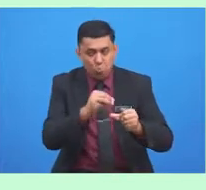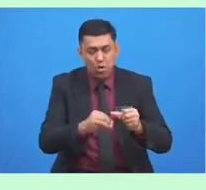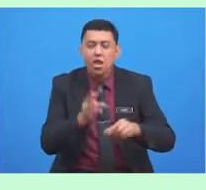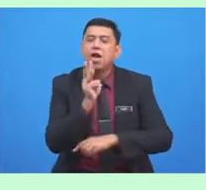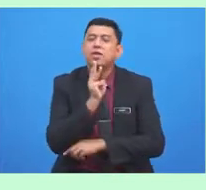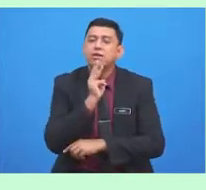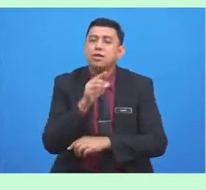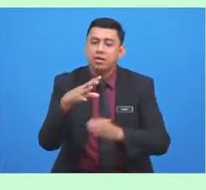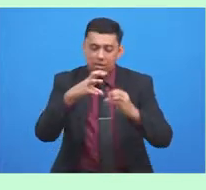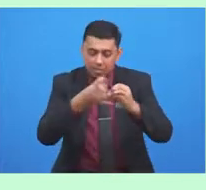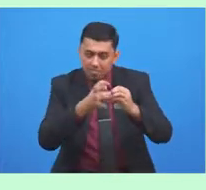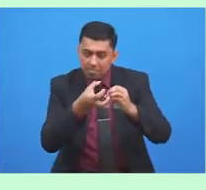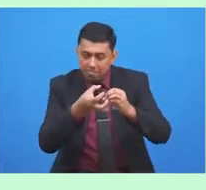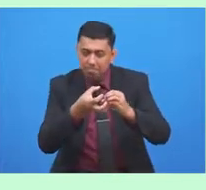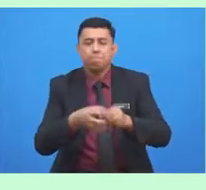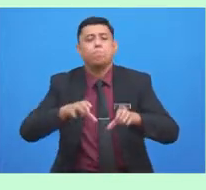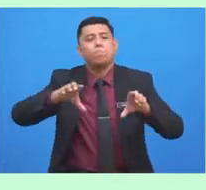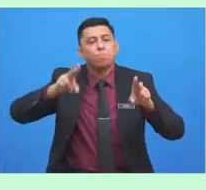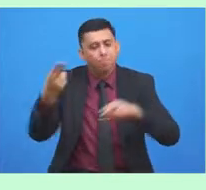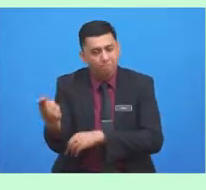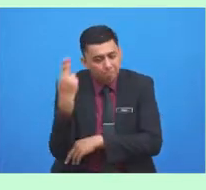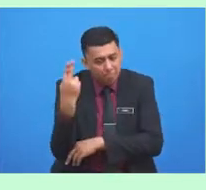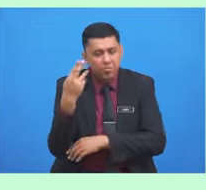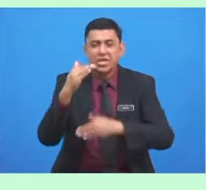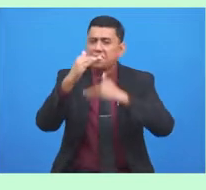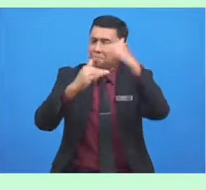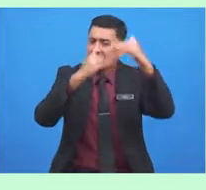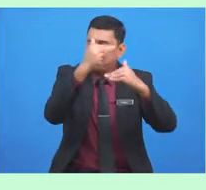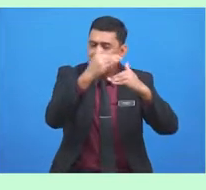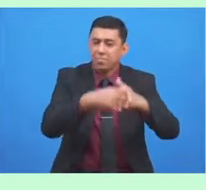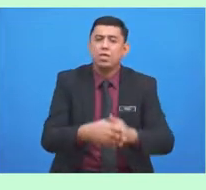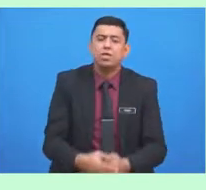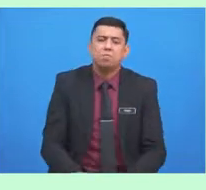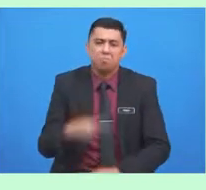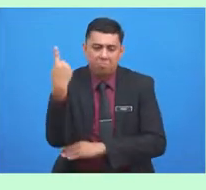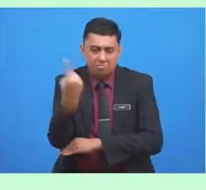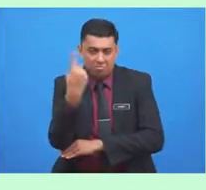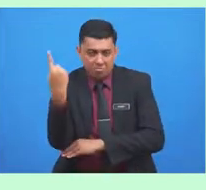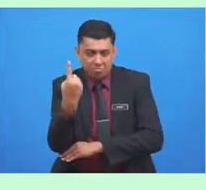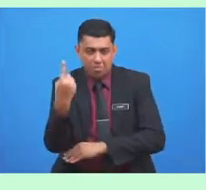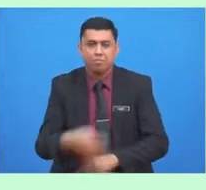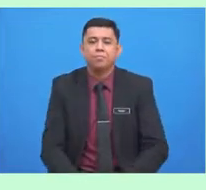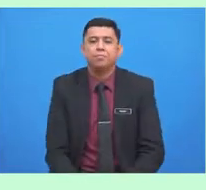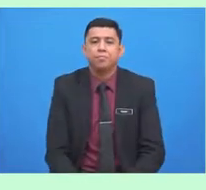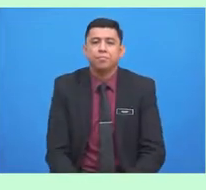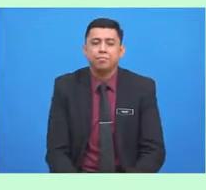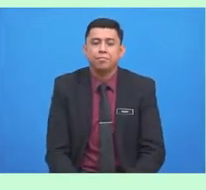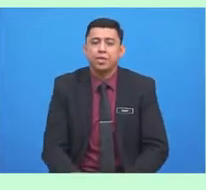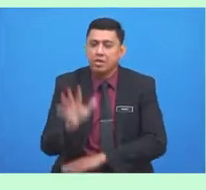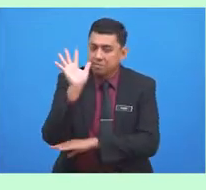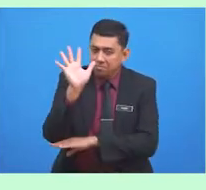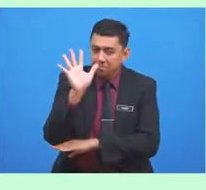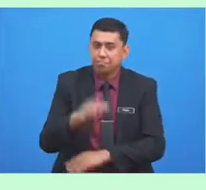atmosfera dan ini berupaya meningkatkan kekerapan kekerasan.